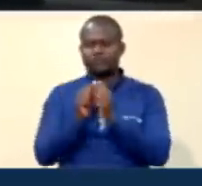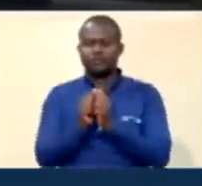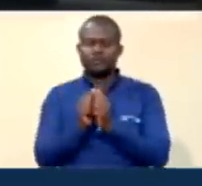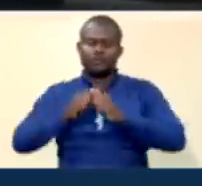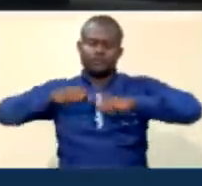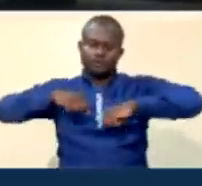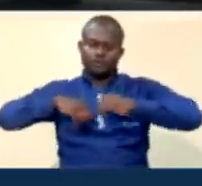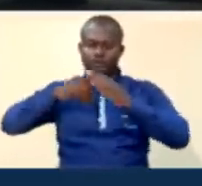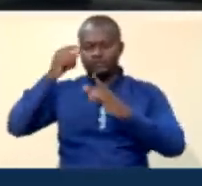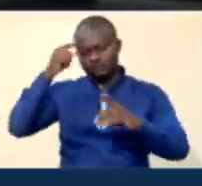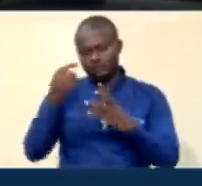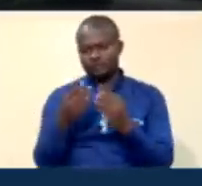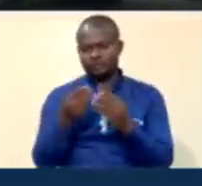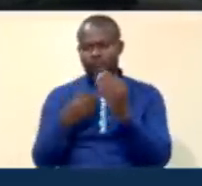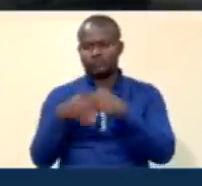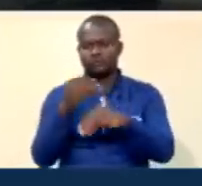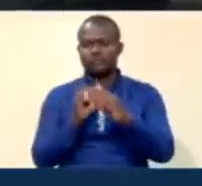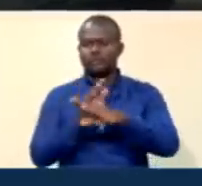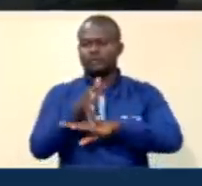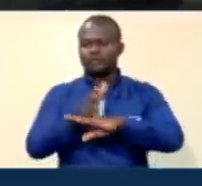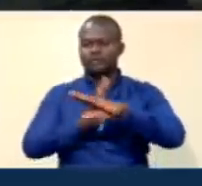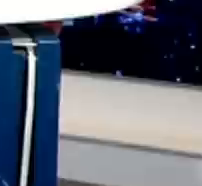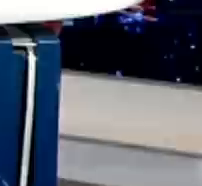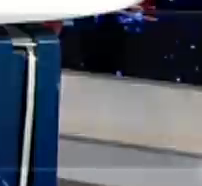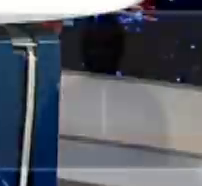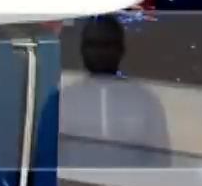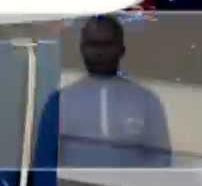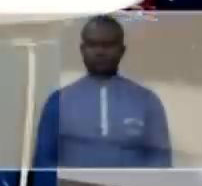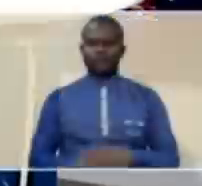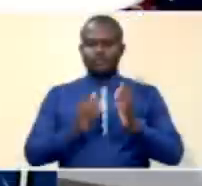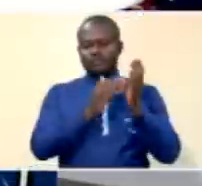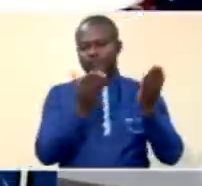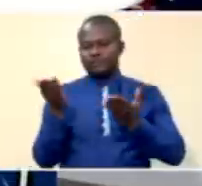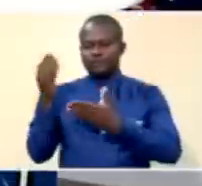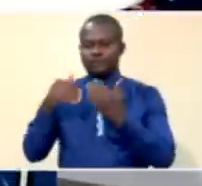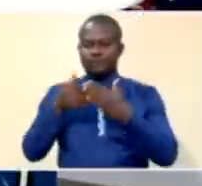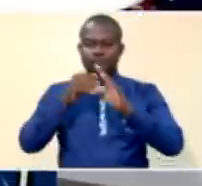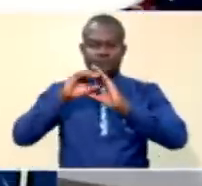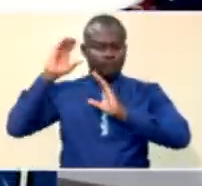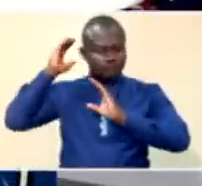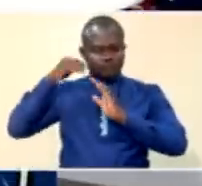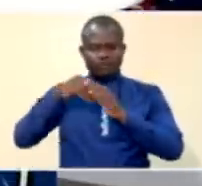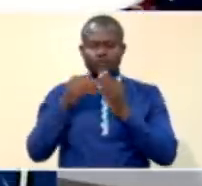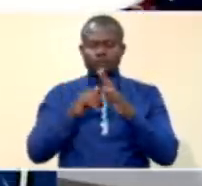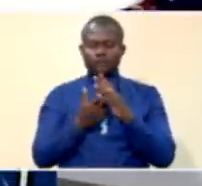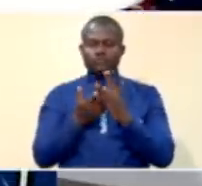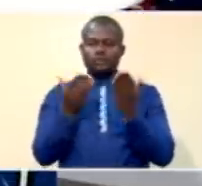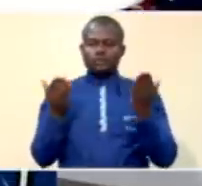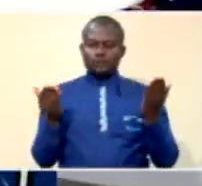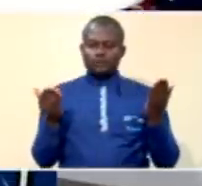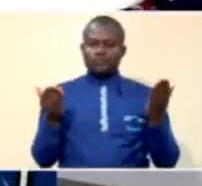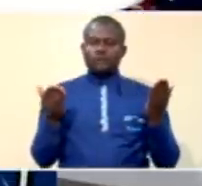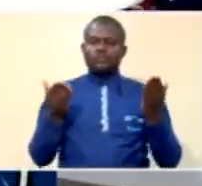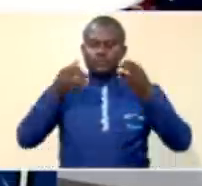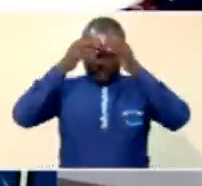na amasezerano agamije koroshya ubucuruzi bwambukiranya imipaka twongeye kubaha ikaze muri aya makuru Paul reka duhere ku nkuru